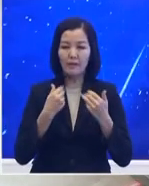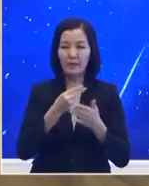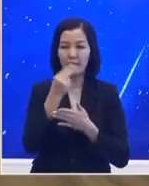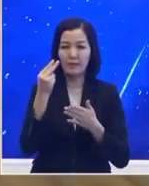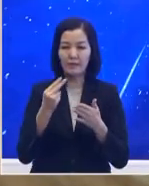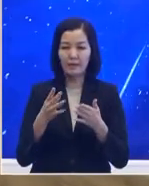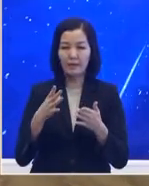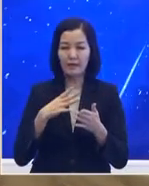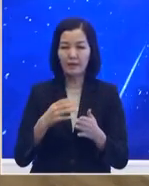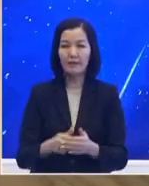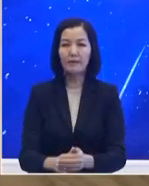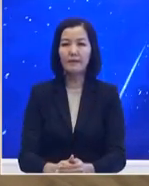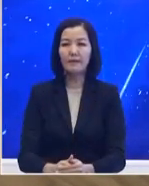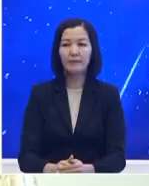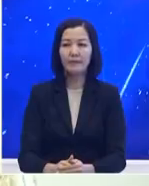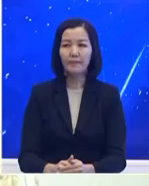жаңа бір бағытқа әкеледі.